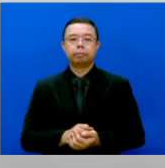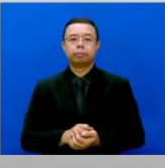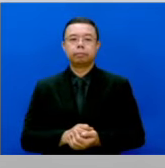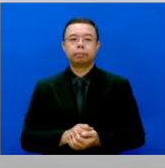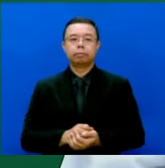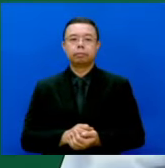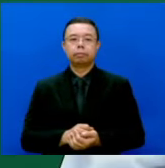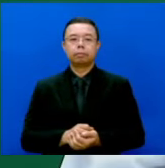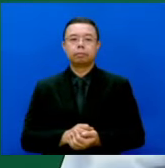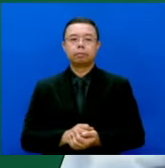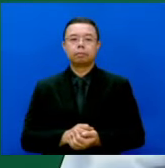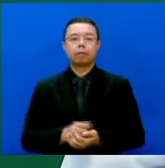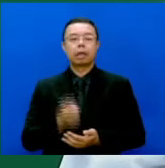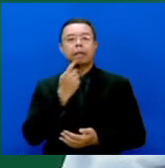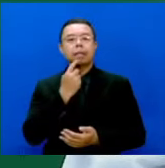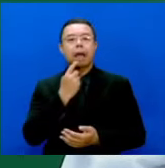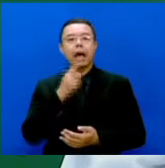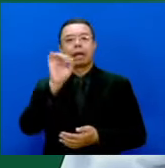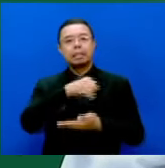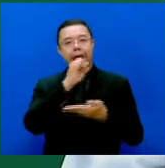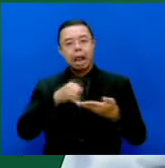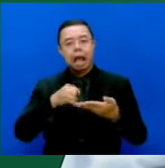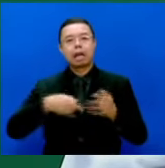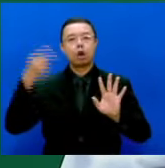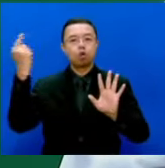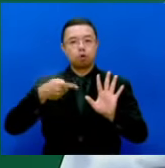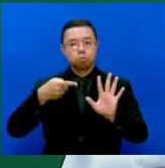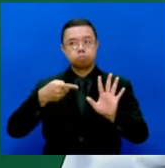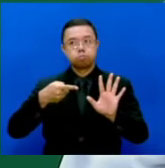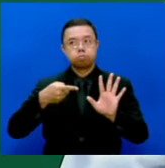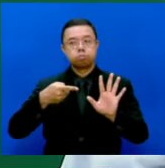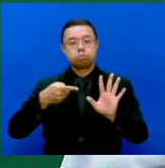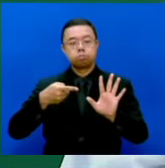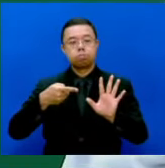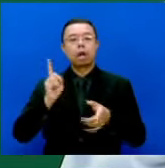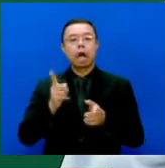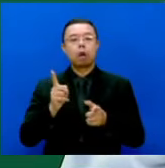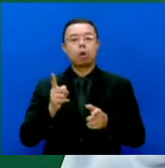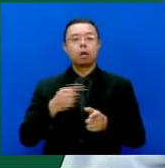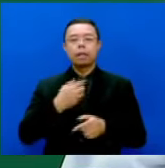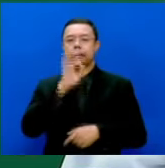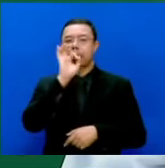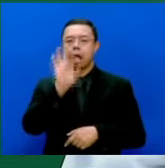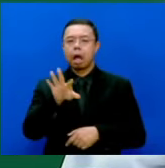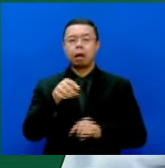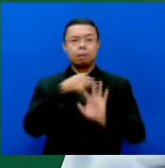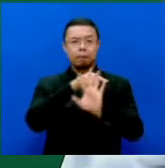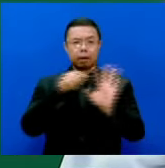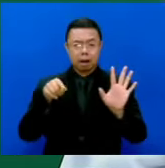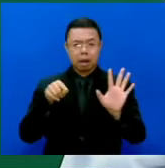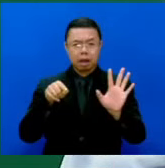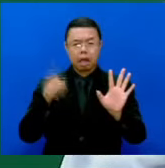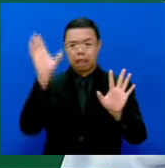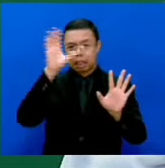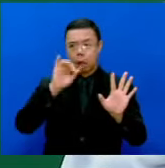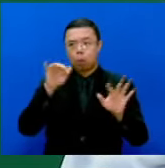pribadi mengenai kesalahan dan sanksi ini ya kalau bisa dikatakan ya bahwa mereka